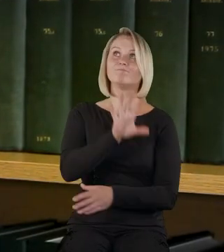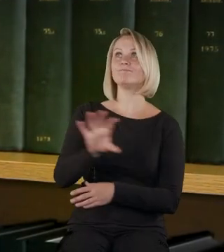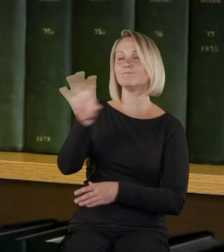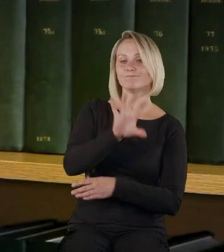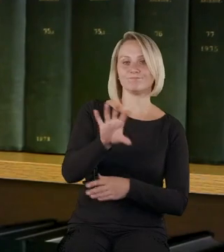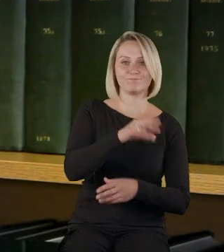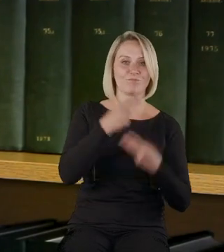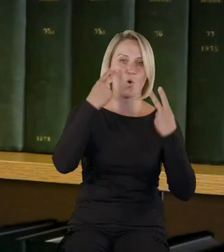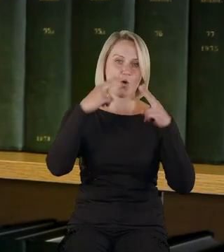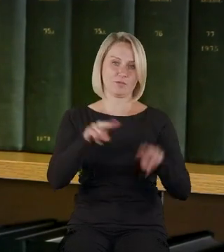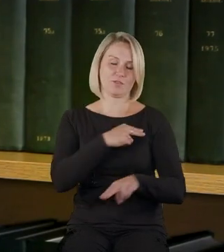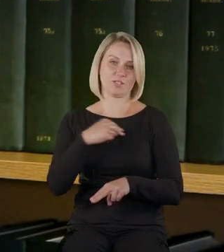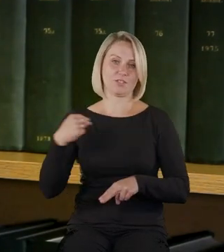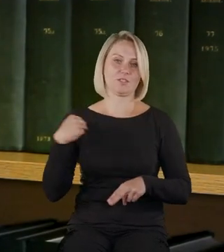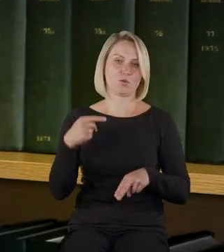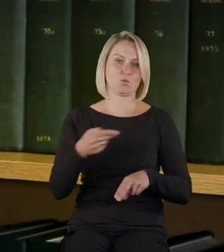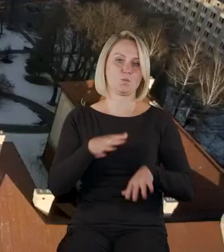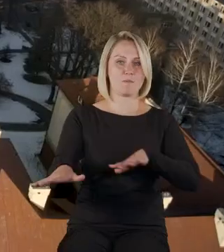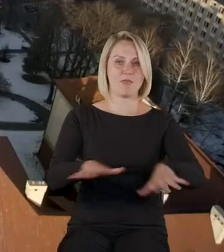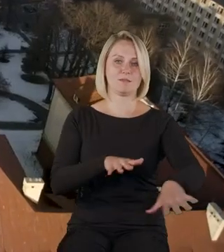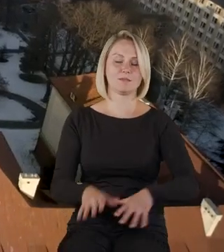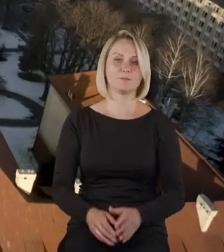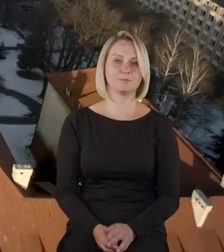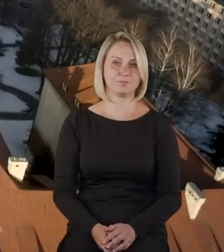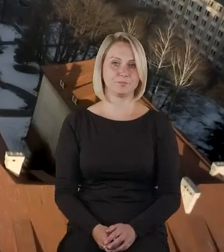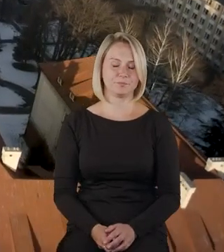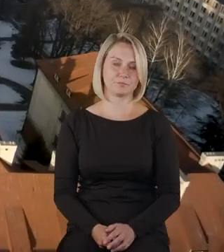do odwiedzenia nas tutaj na miejscu.